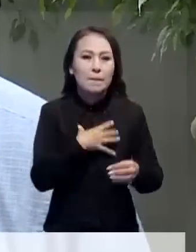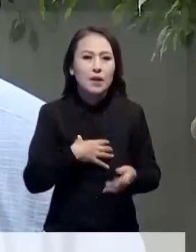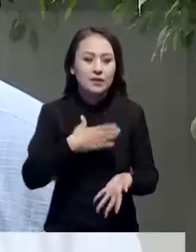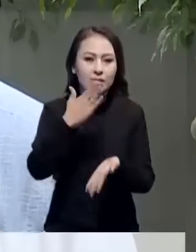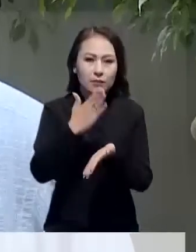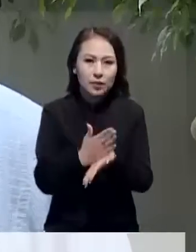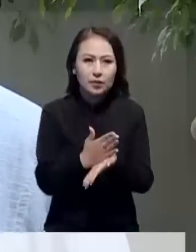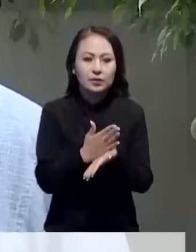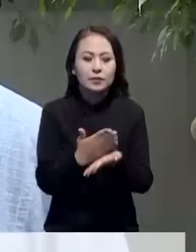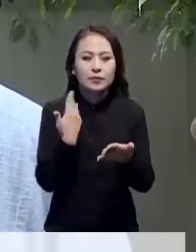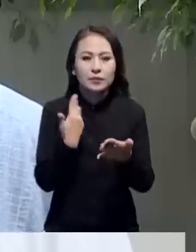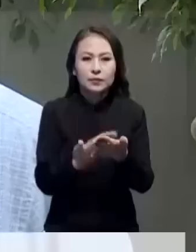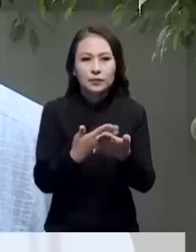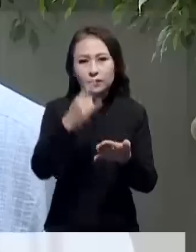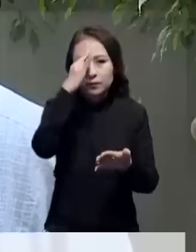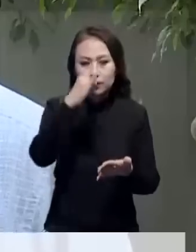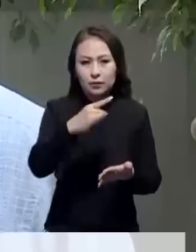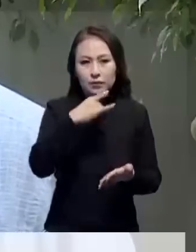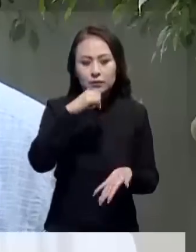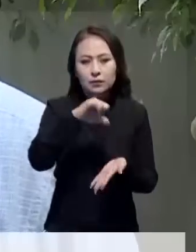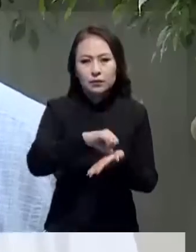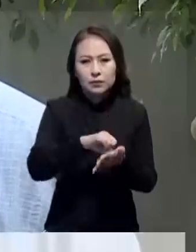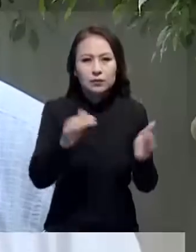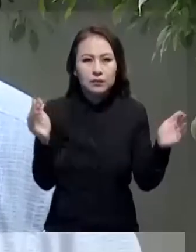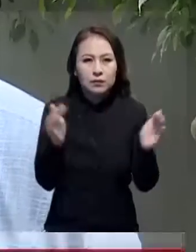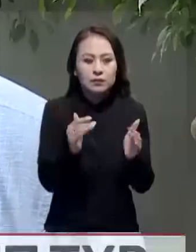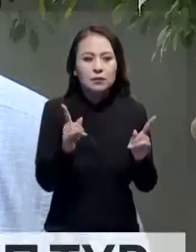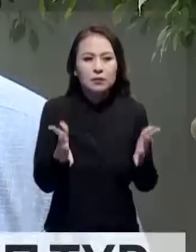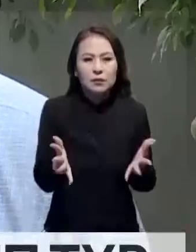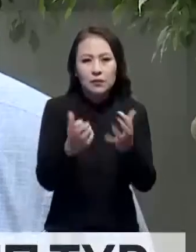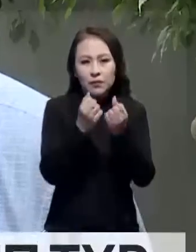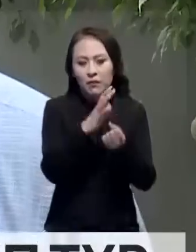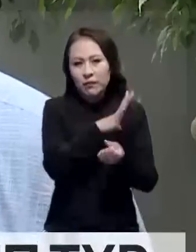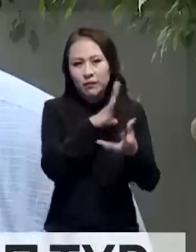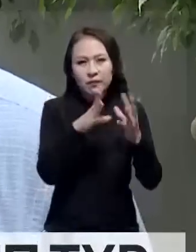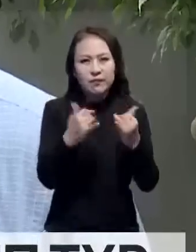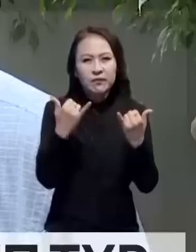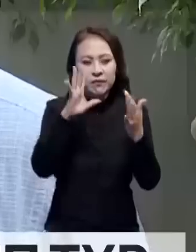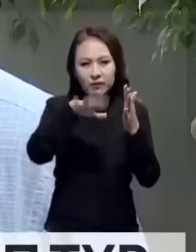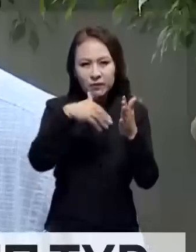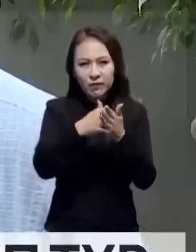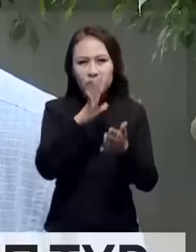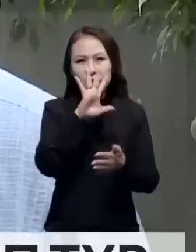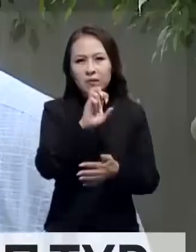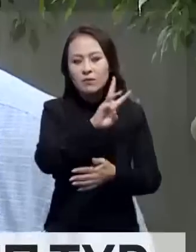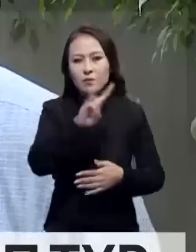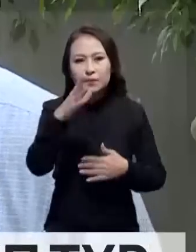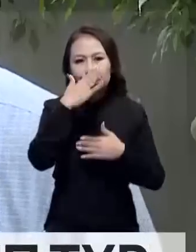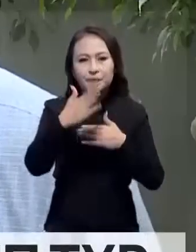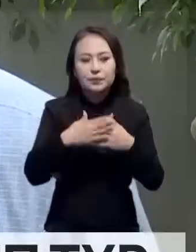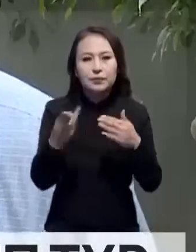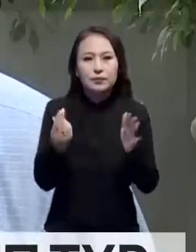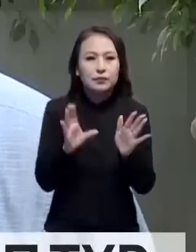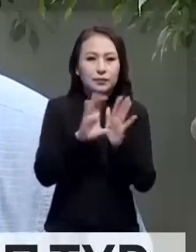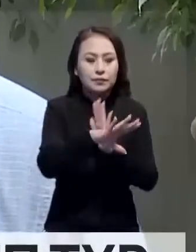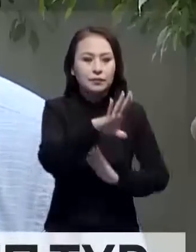Неге десеңіз, мысалы, Қазақстан тарапы кіші аралды құтқару үшін бүгінгі күнге дейін 500 миллионнан астам теңге қаржы